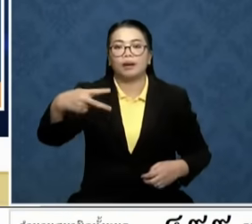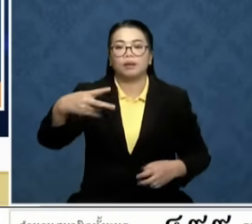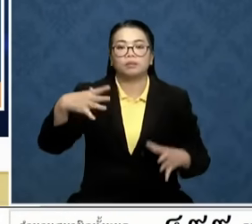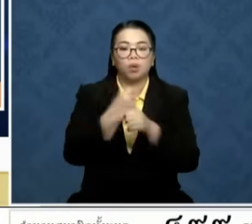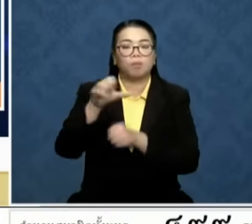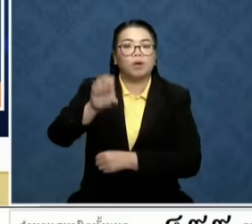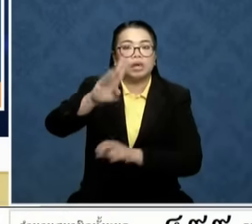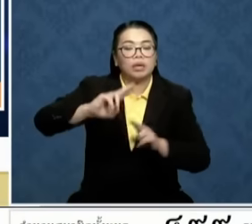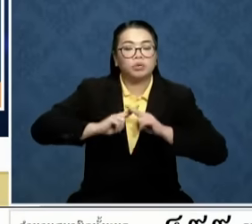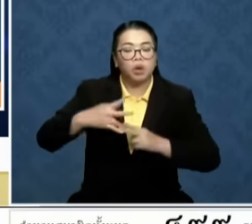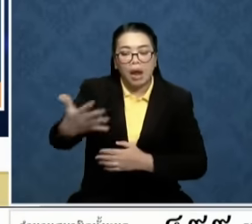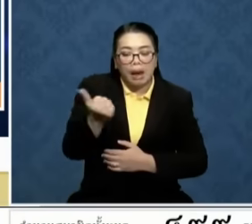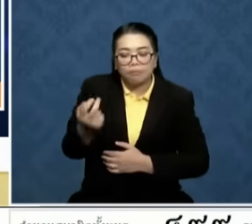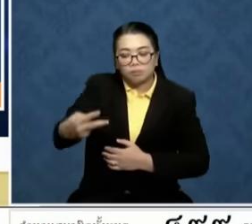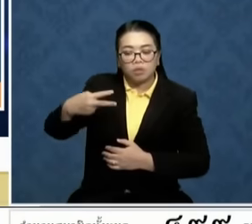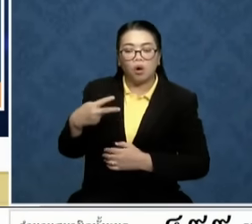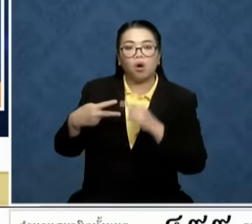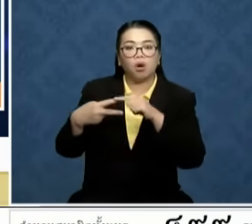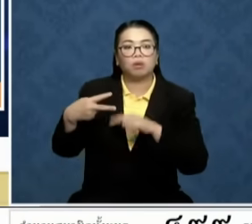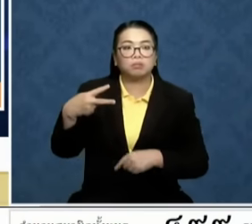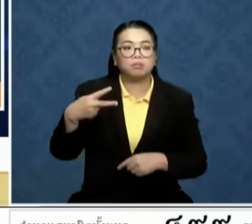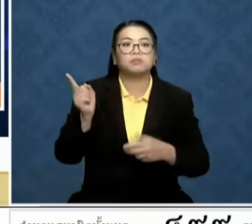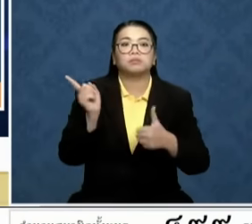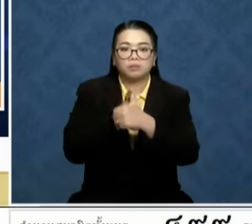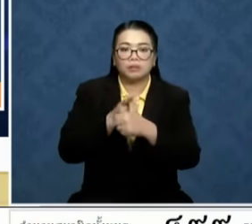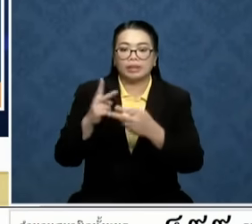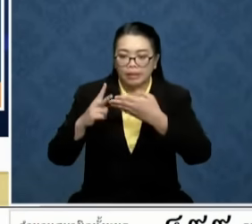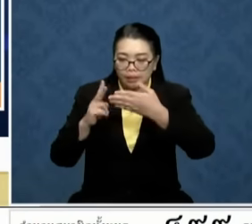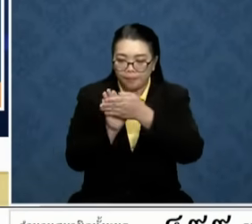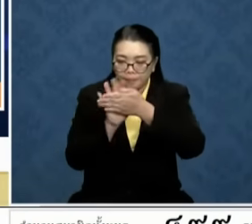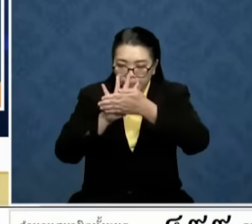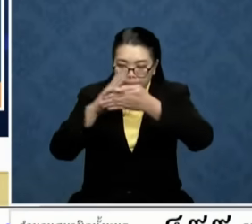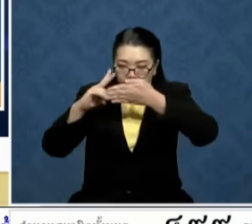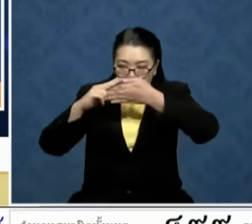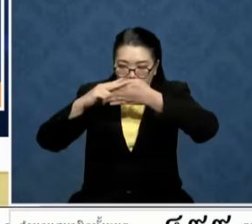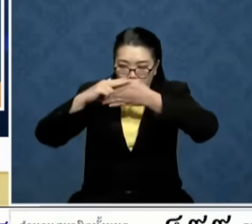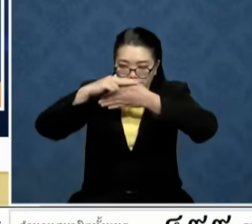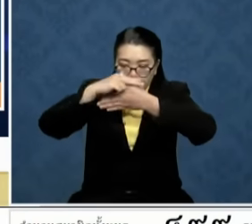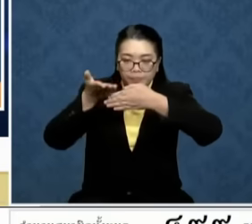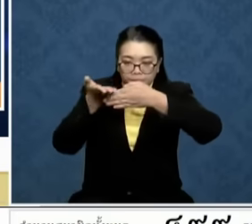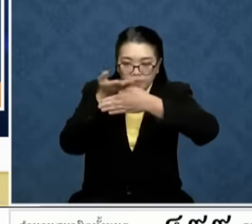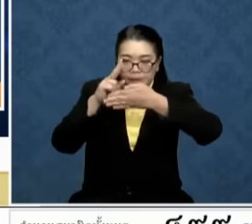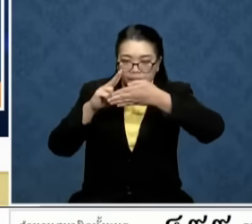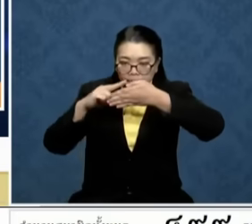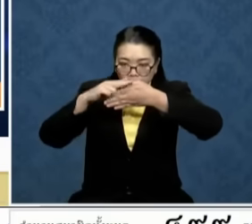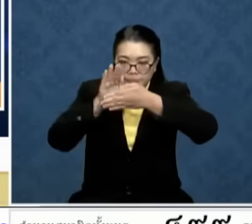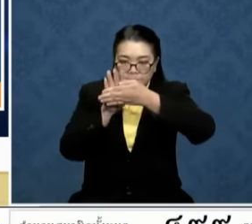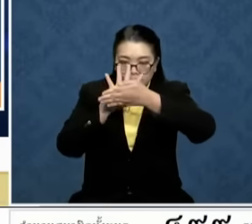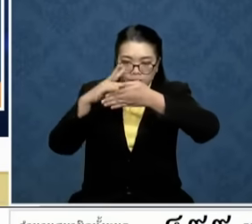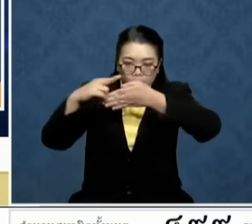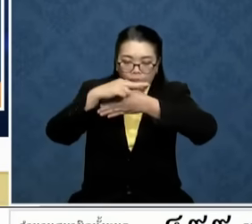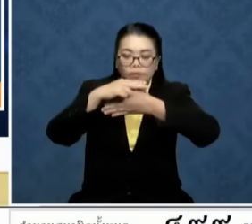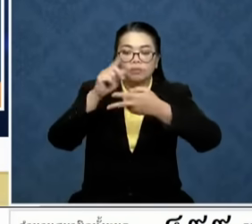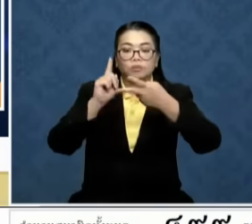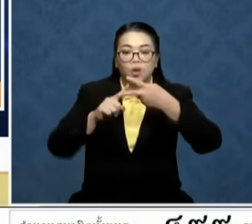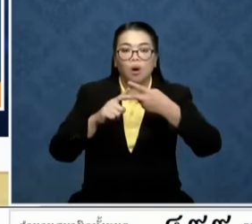2ข้อรับอะไรไปมั่ง 1ให้เก็บตัวอย่างครีบ2เรื่องของการ